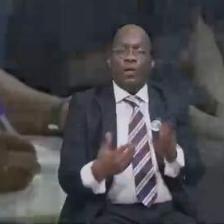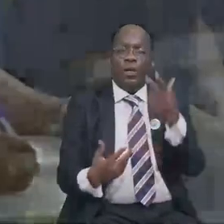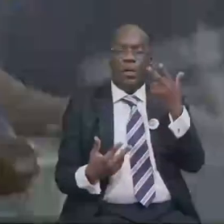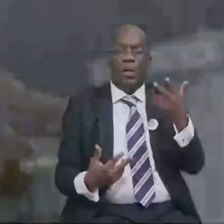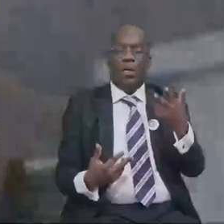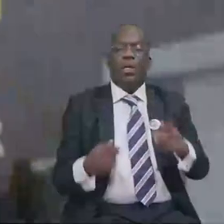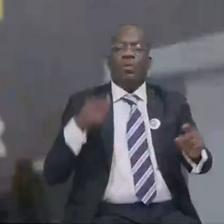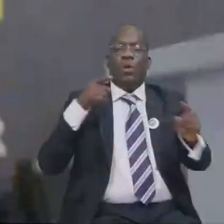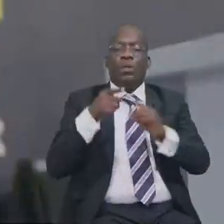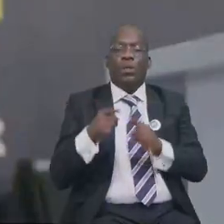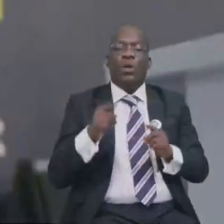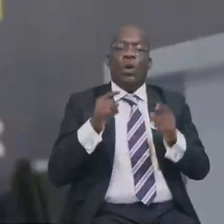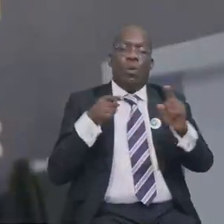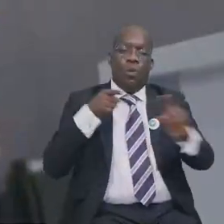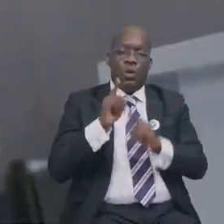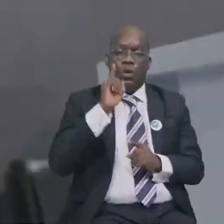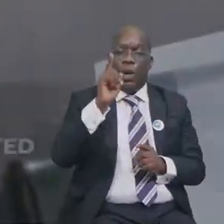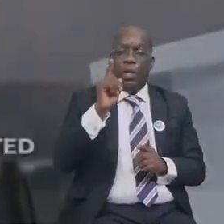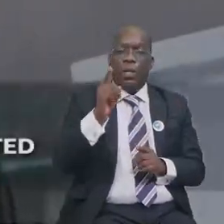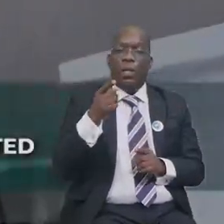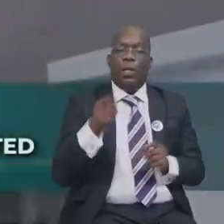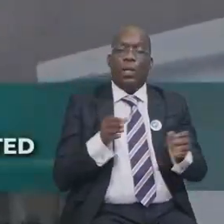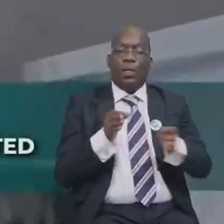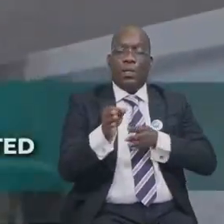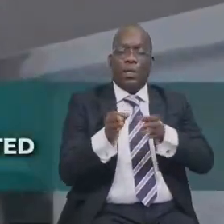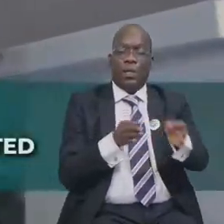trois thèmes, trois sous-titres. Premièrement,